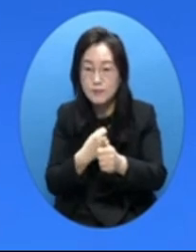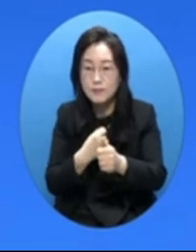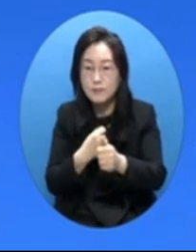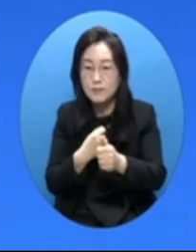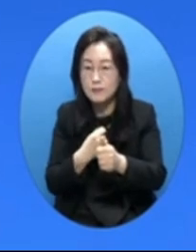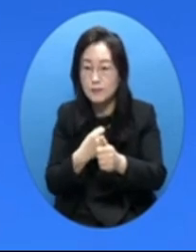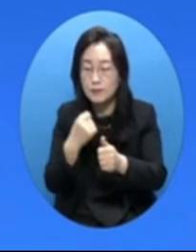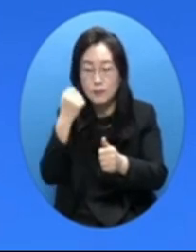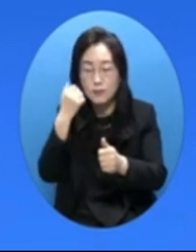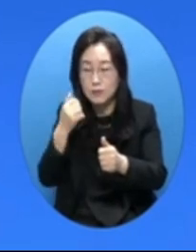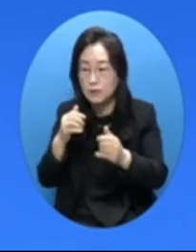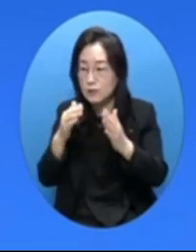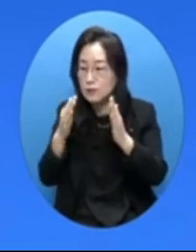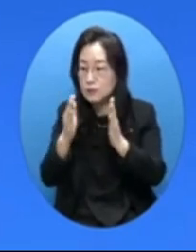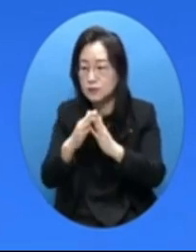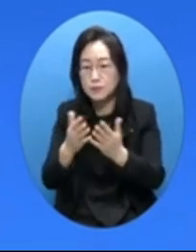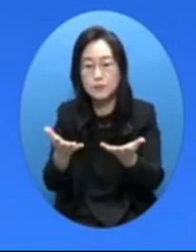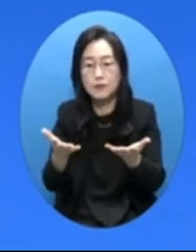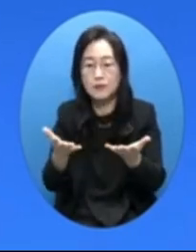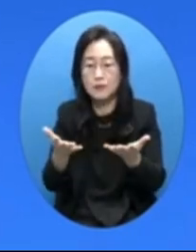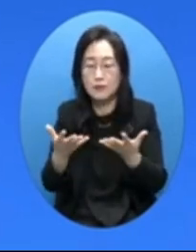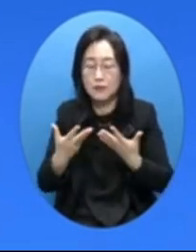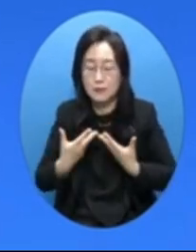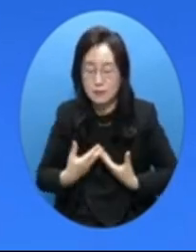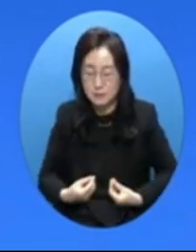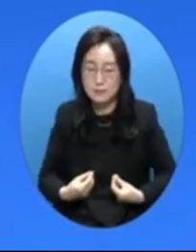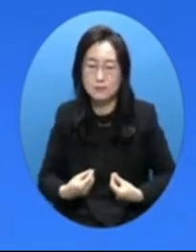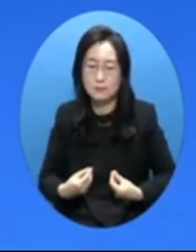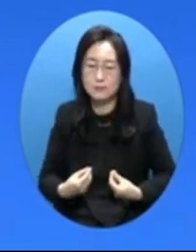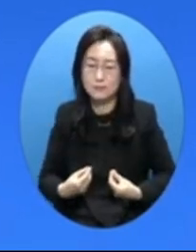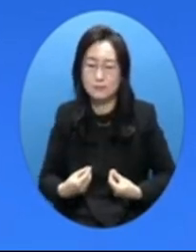같이 살 집이 없어서 낙심하고